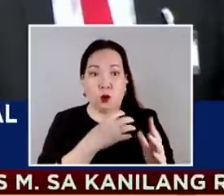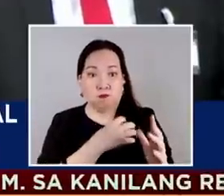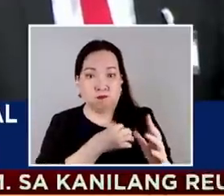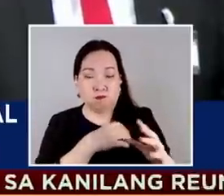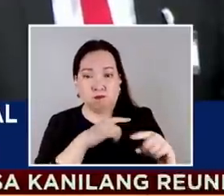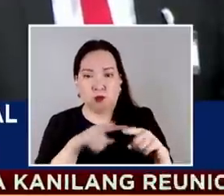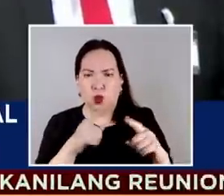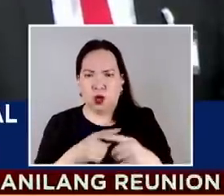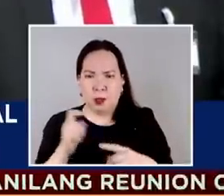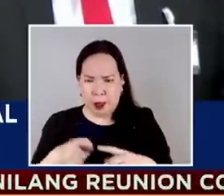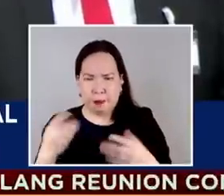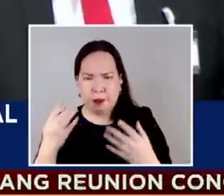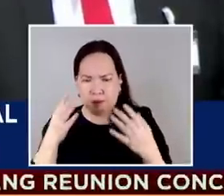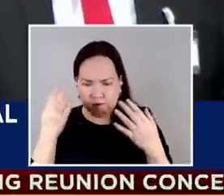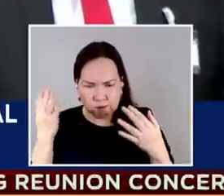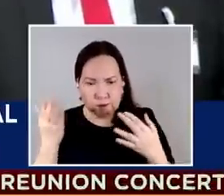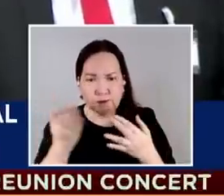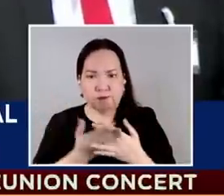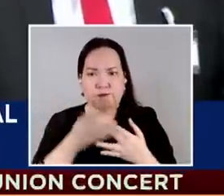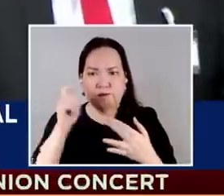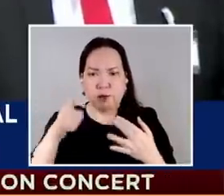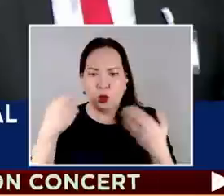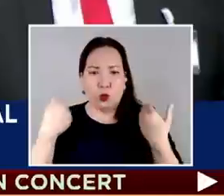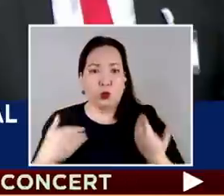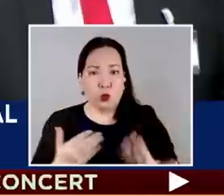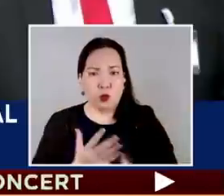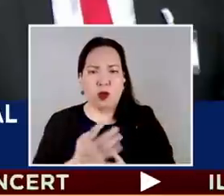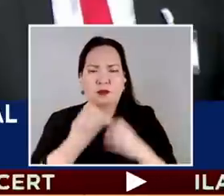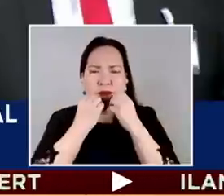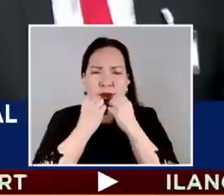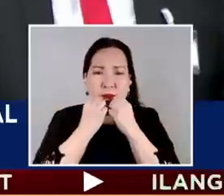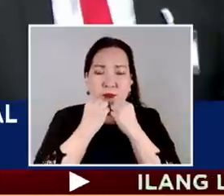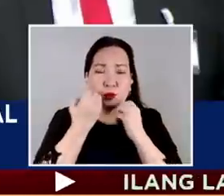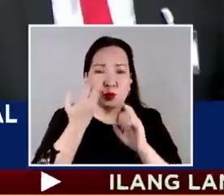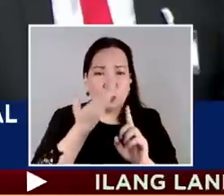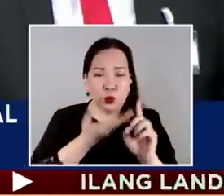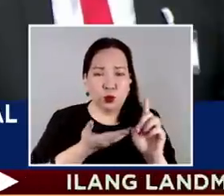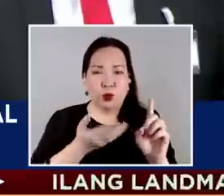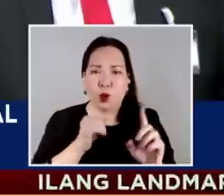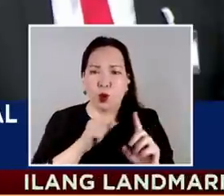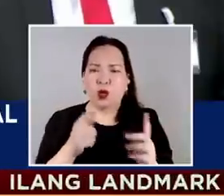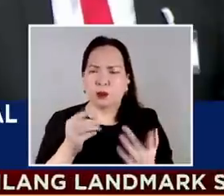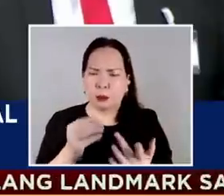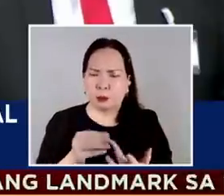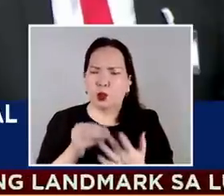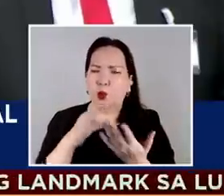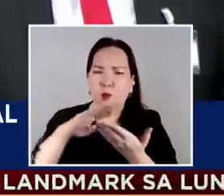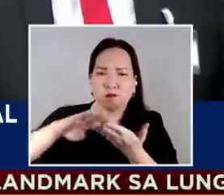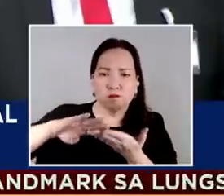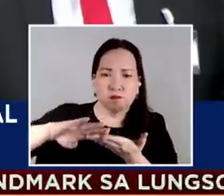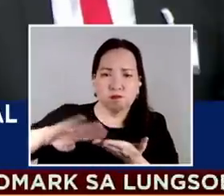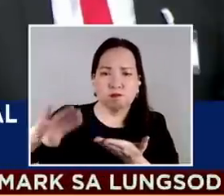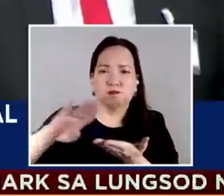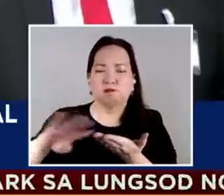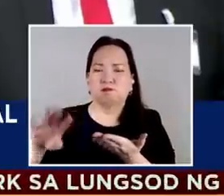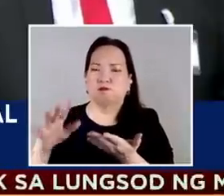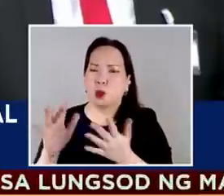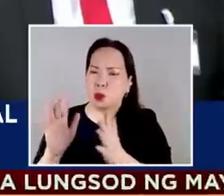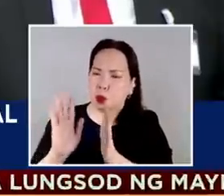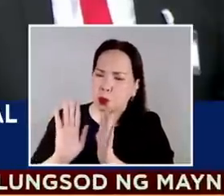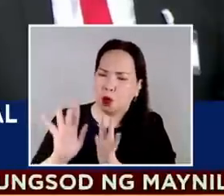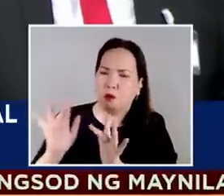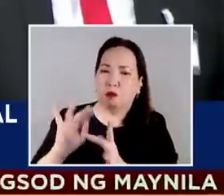of the way, to protect human dignity of all, especially the most vulnerable and marginalized, and uphold